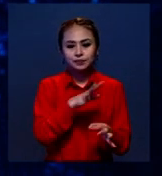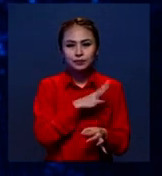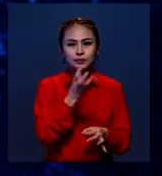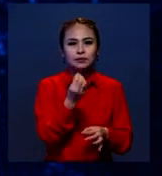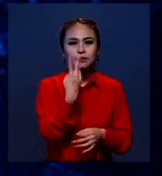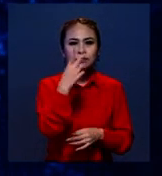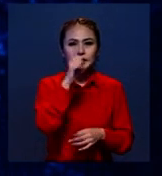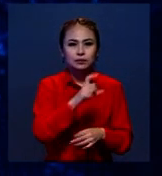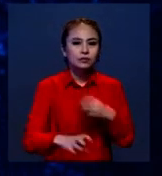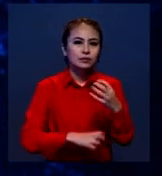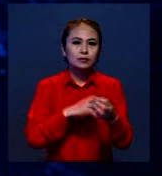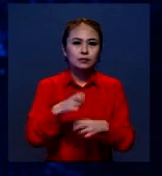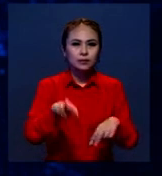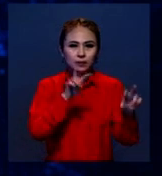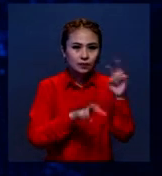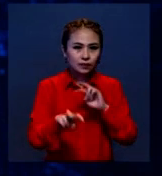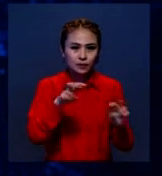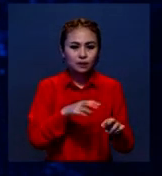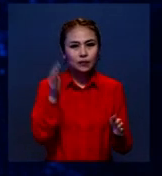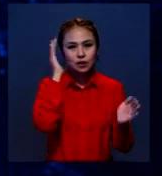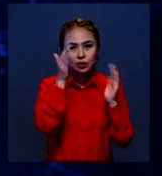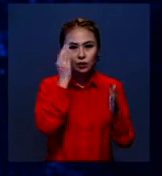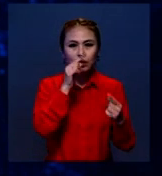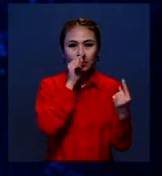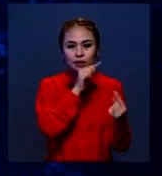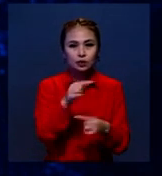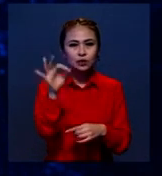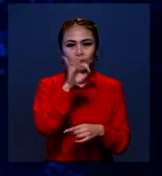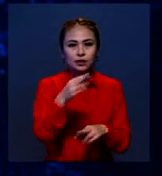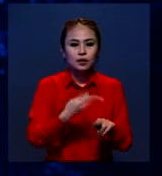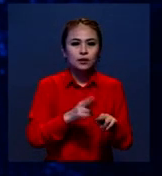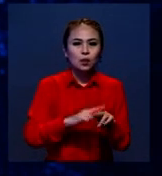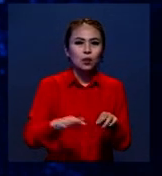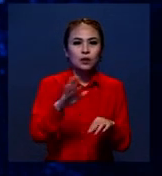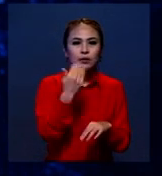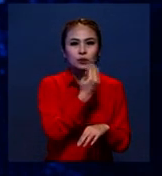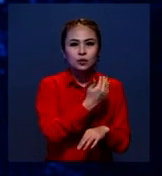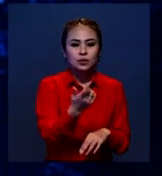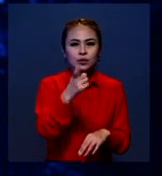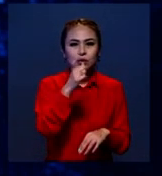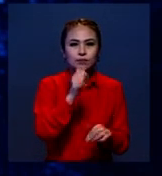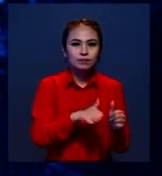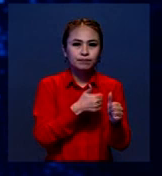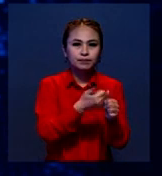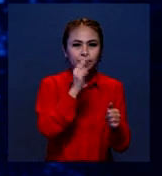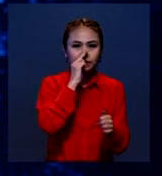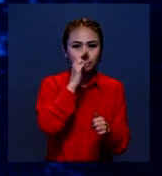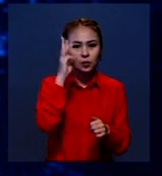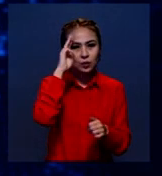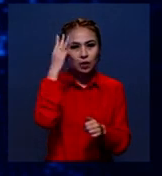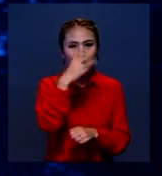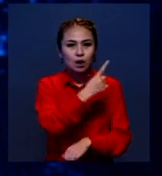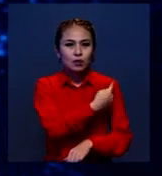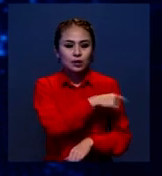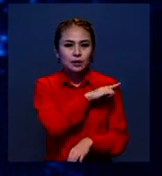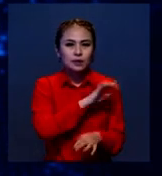жатыр. Тағы 2 күдікті халықаралық іздеуде. Жемқорлыққа қарсы күрес агенттігі олардың ізіне түскен. Шымкенттегі